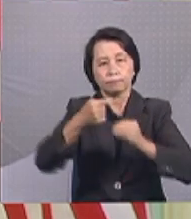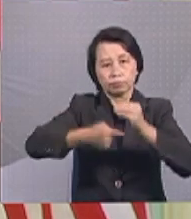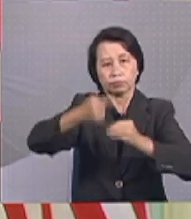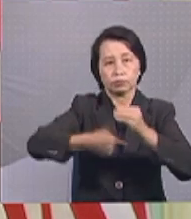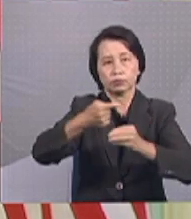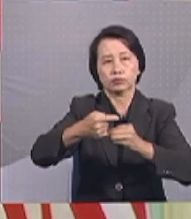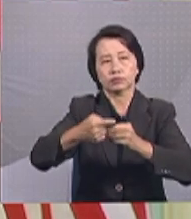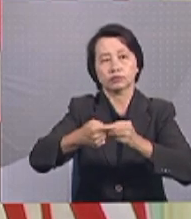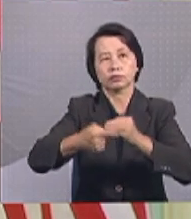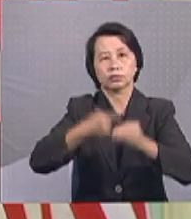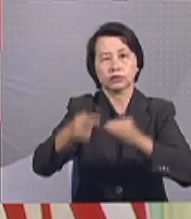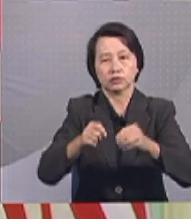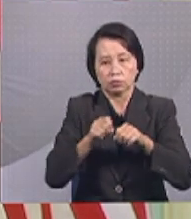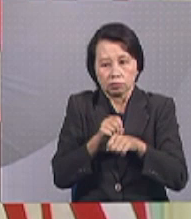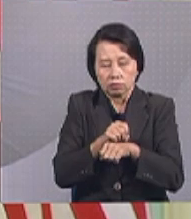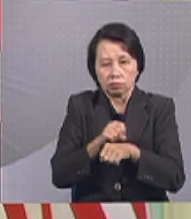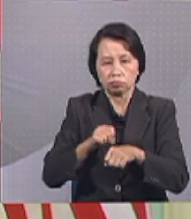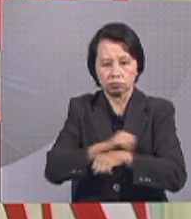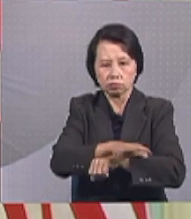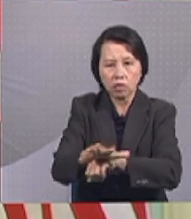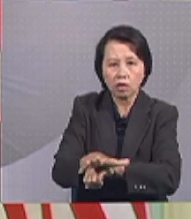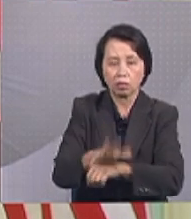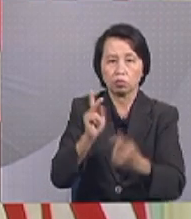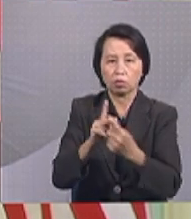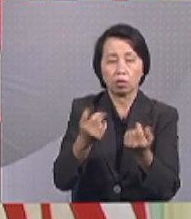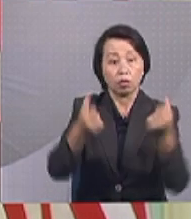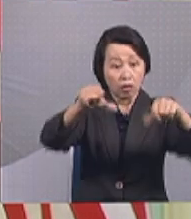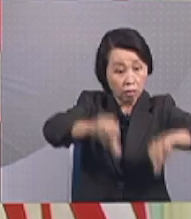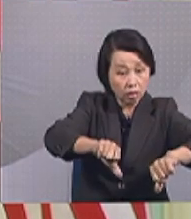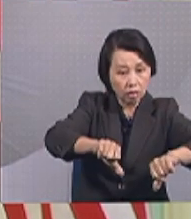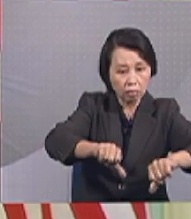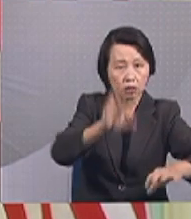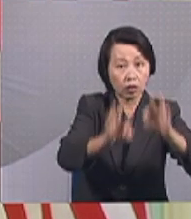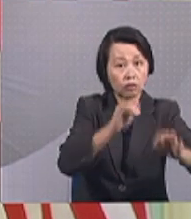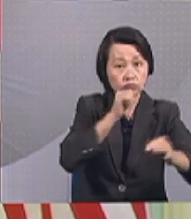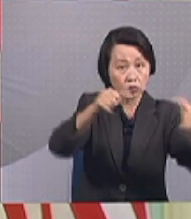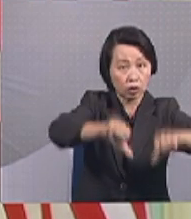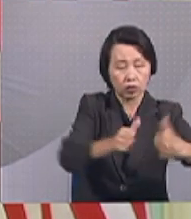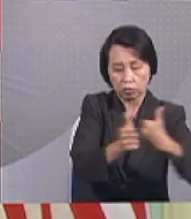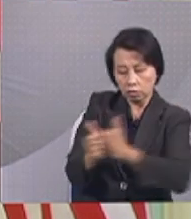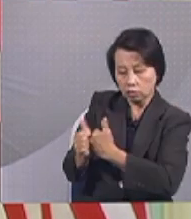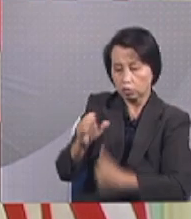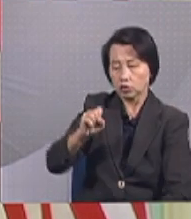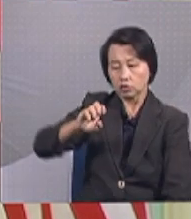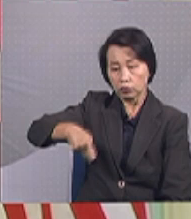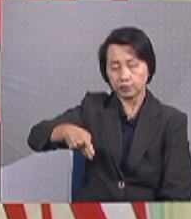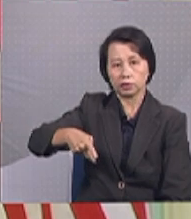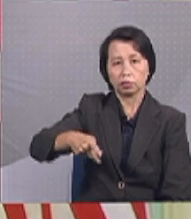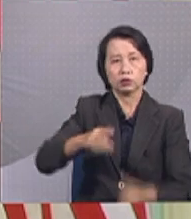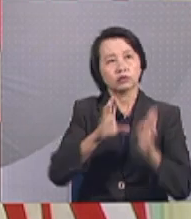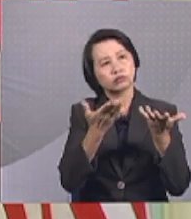tentang impak kepada kegagalan mematuhi SOP iaitu dari